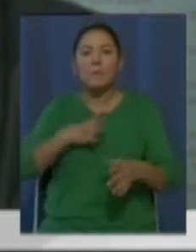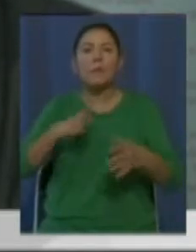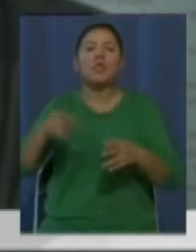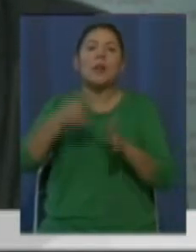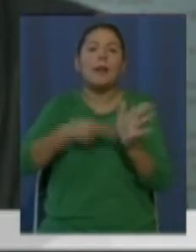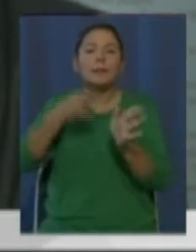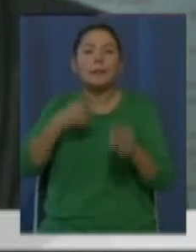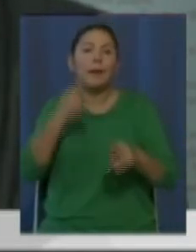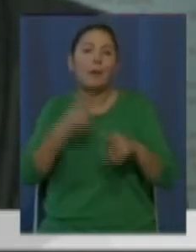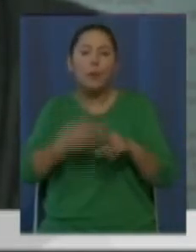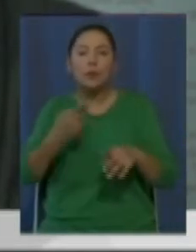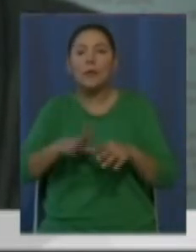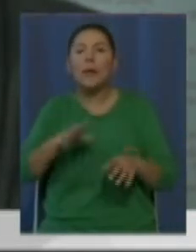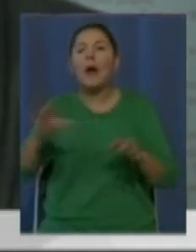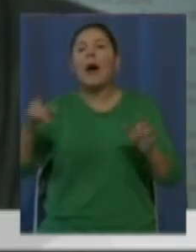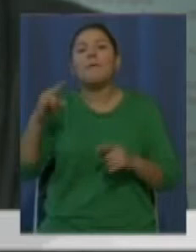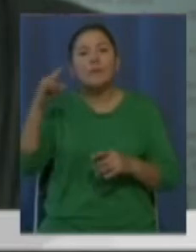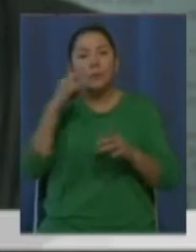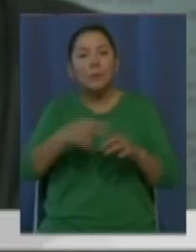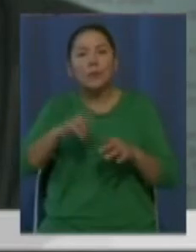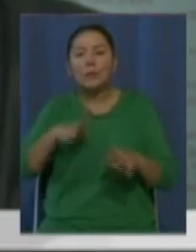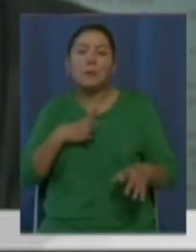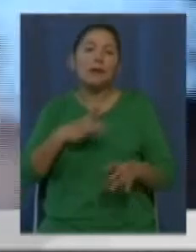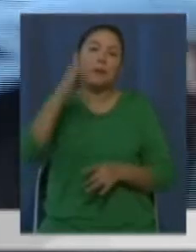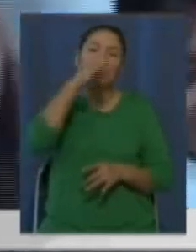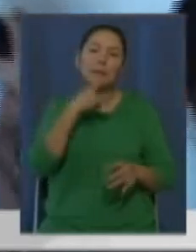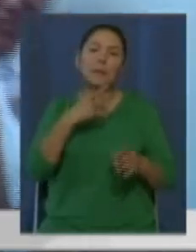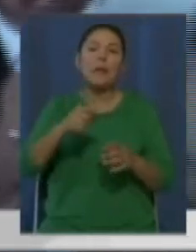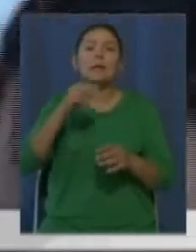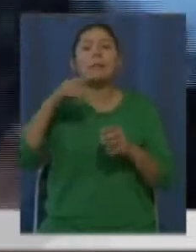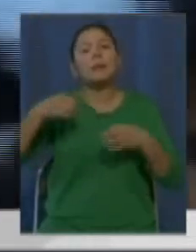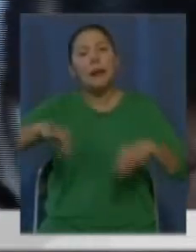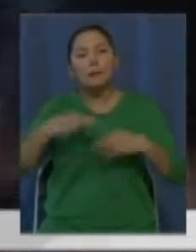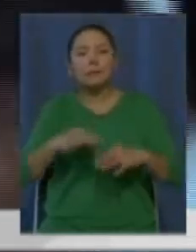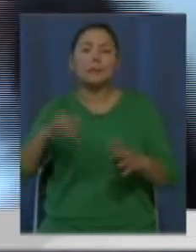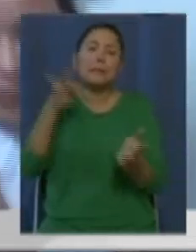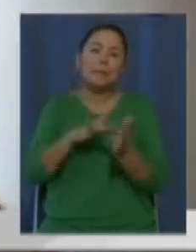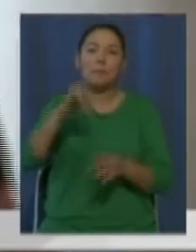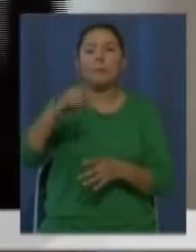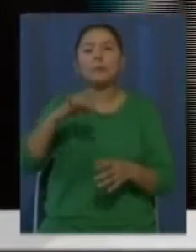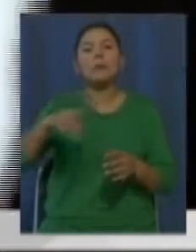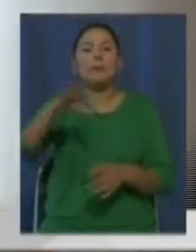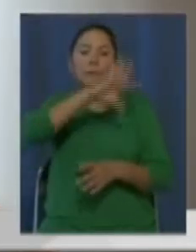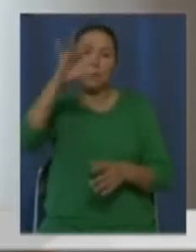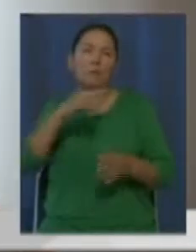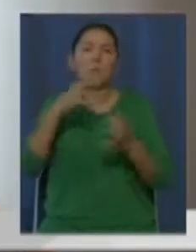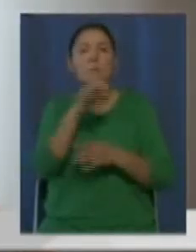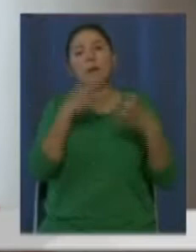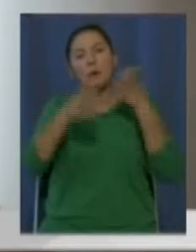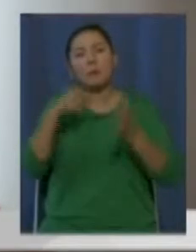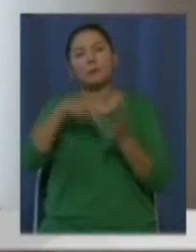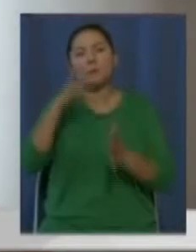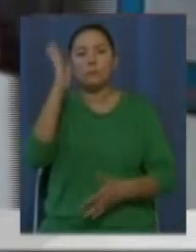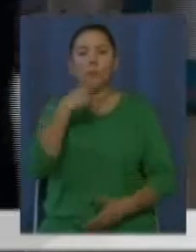болсын, осы бағытта соны қолдап жұмыс жасауымыз керек. Ендігі міндет нұрлы жол болашаққа бастар жол жолдауындағы